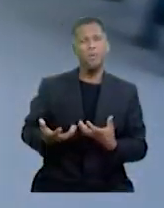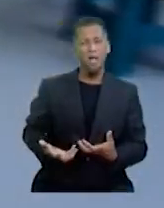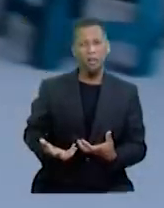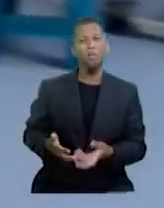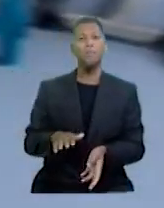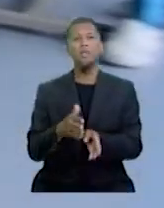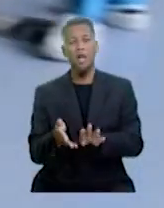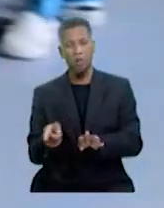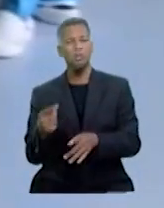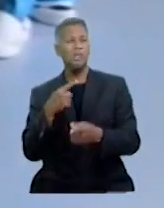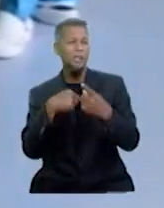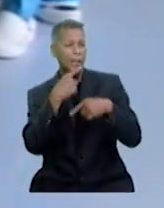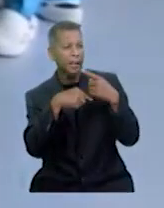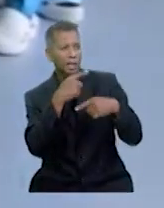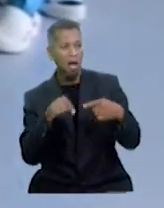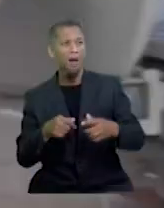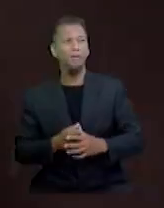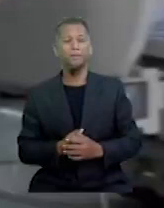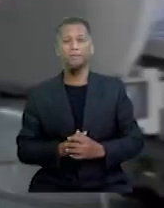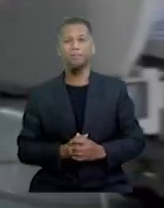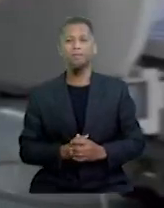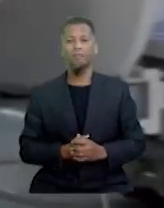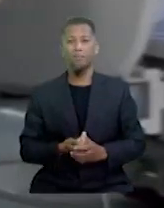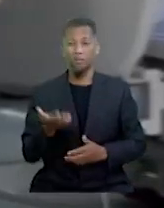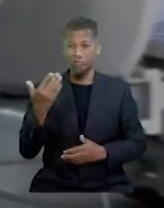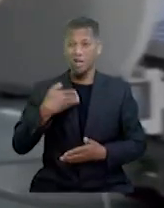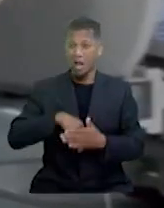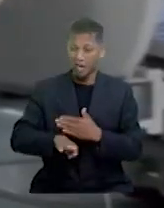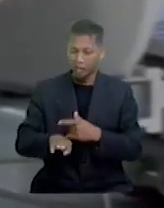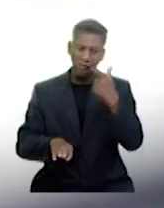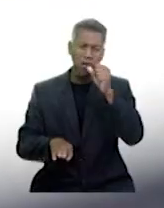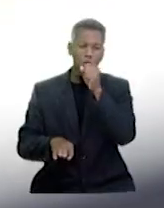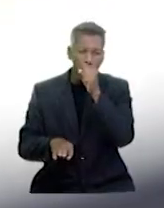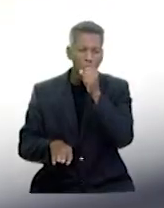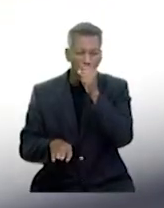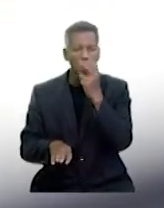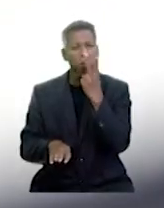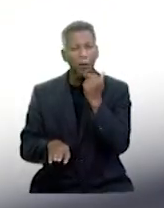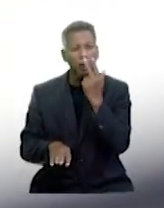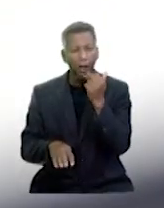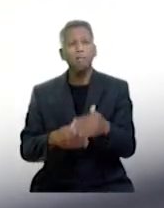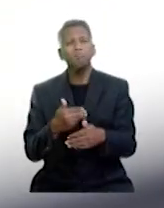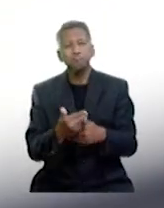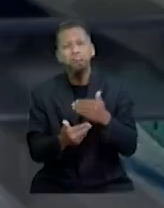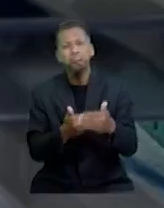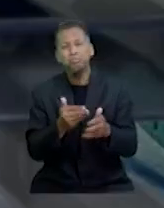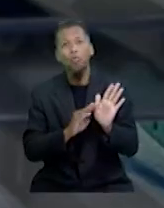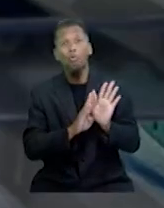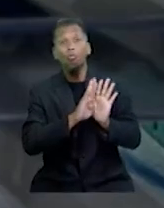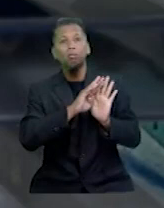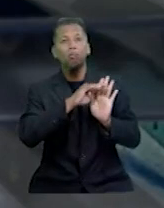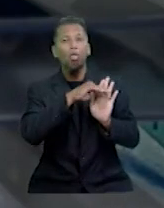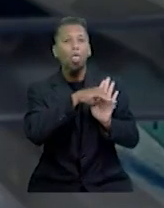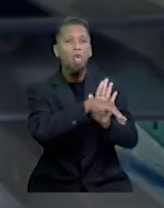Ia tak menyangka anak tercintanya yang awalnya hanya mengalami batuk pilek dalam beberapa hari memburuk dan meninggal dengan